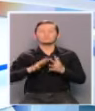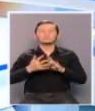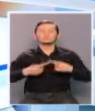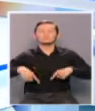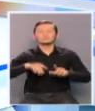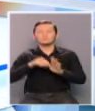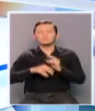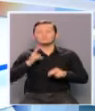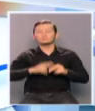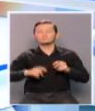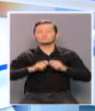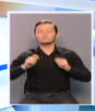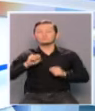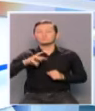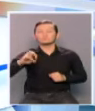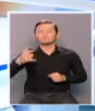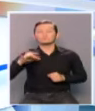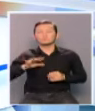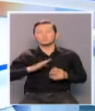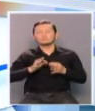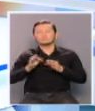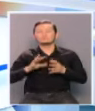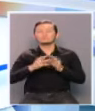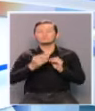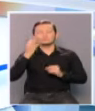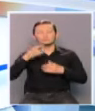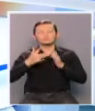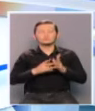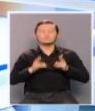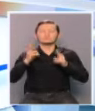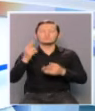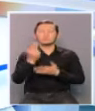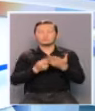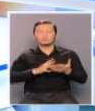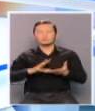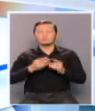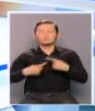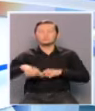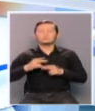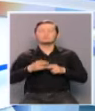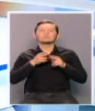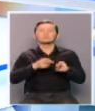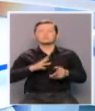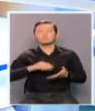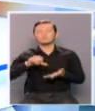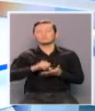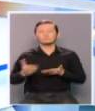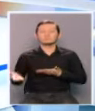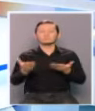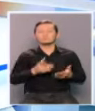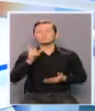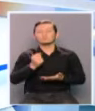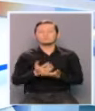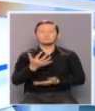округа. Окончив среднюю школу имени Амангельды в селе Хамит, он поехал в Алматы за своей мечтой. Односельчане с большим уважением встретили признанного